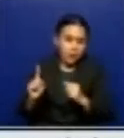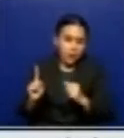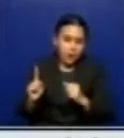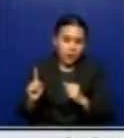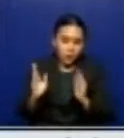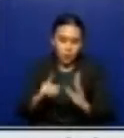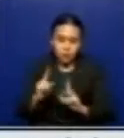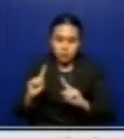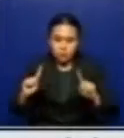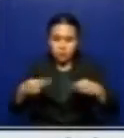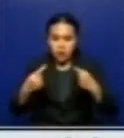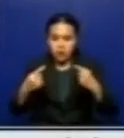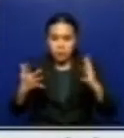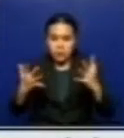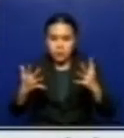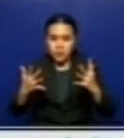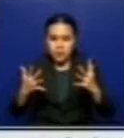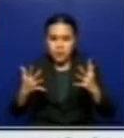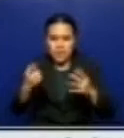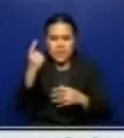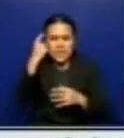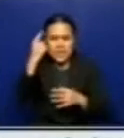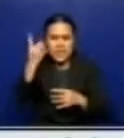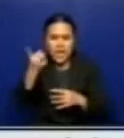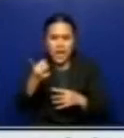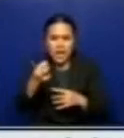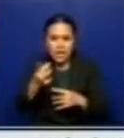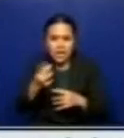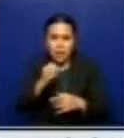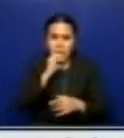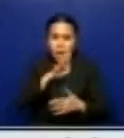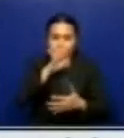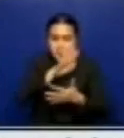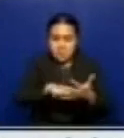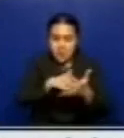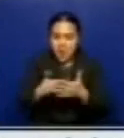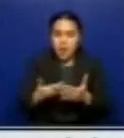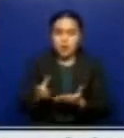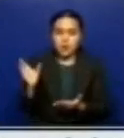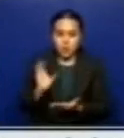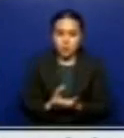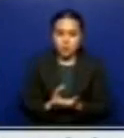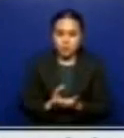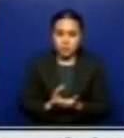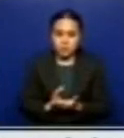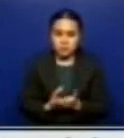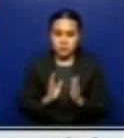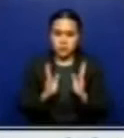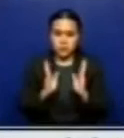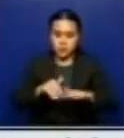อบท่านใช้ส่วนไหนมาคิดในการวางแผนงบประมาณผู้บริหารกระทรวงก็เ